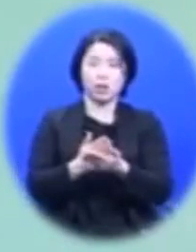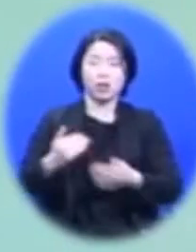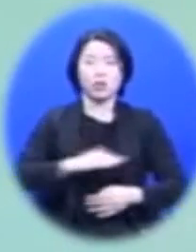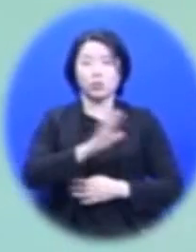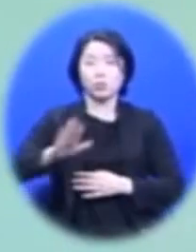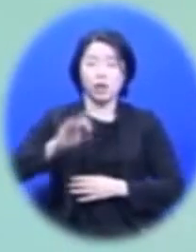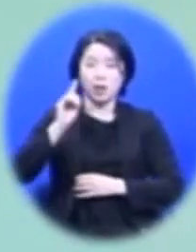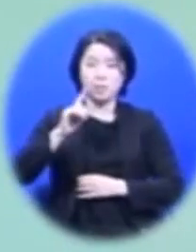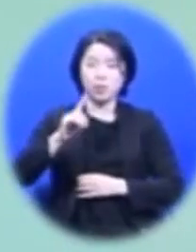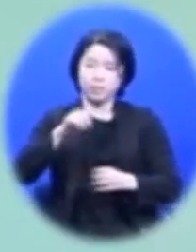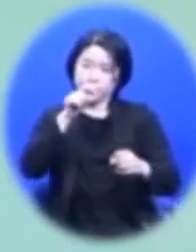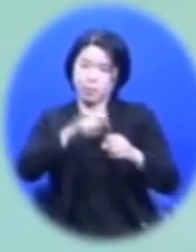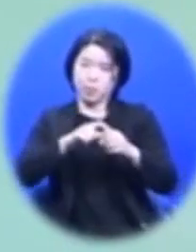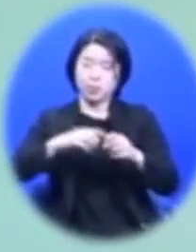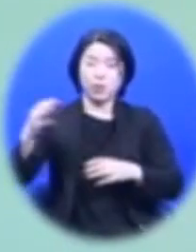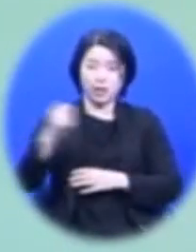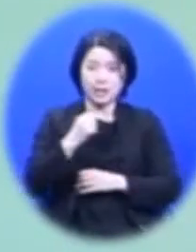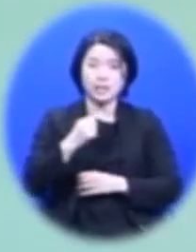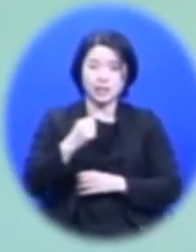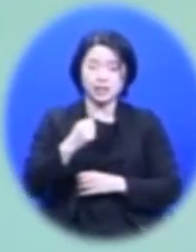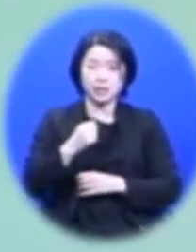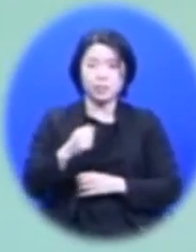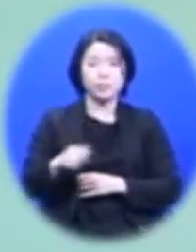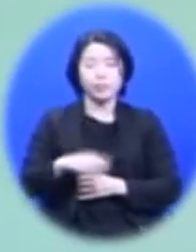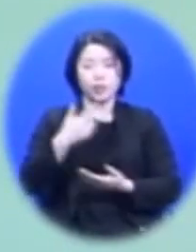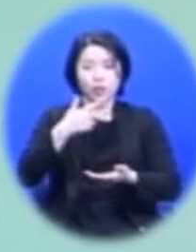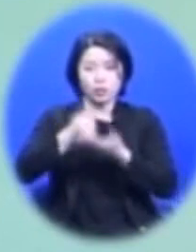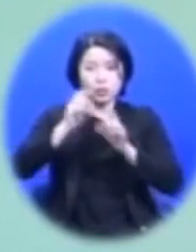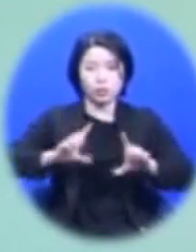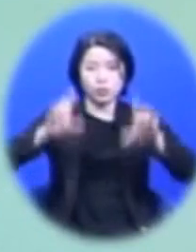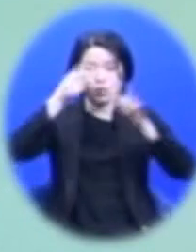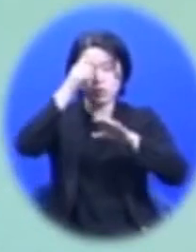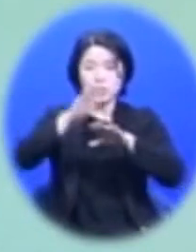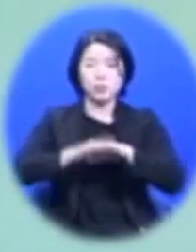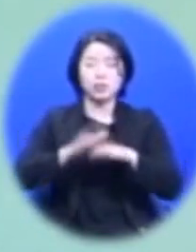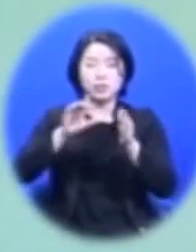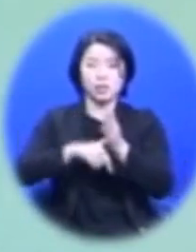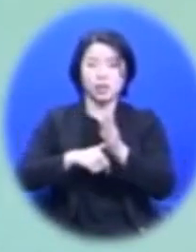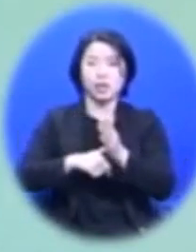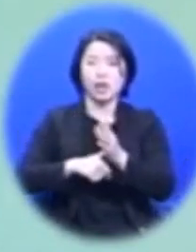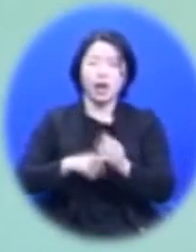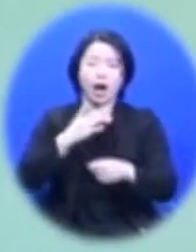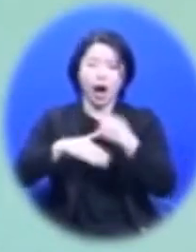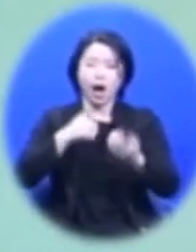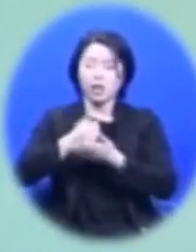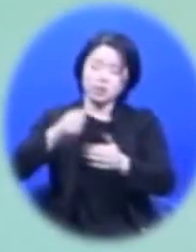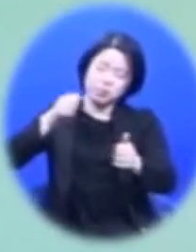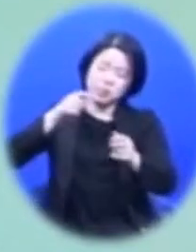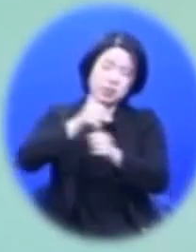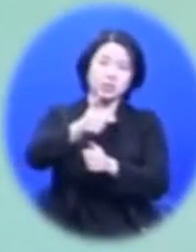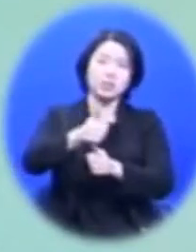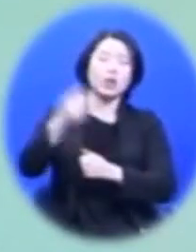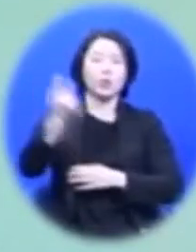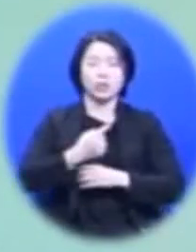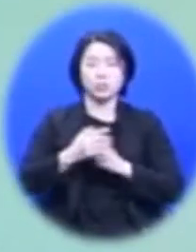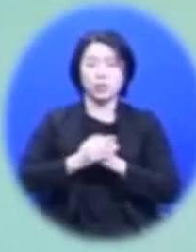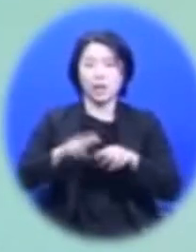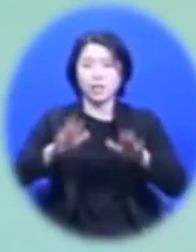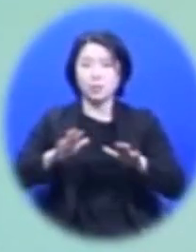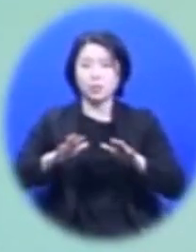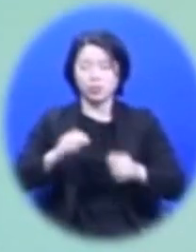한번 목표를 삼기를, 주일 예배 때 기도할 때 하나님 승리하고 왔습니다. 하나님 이번 주는